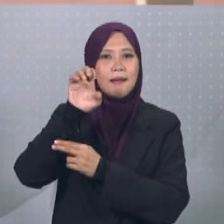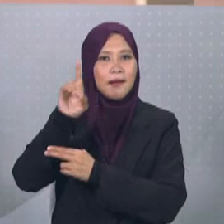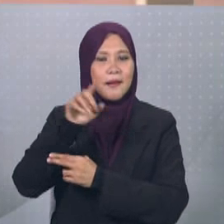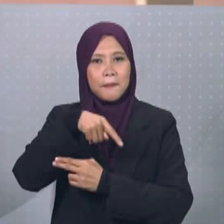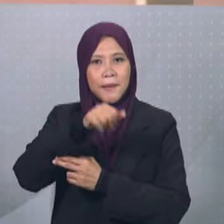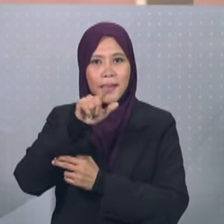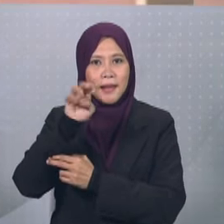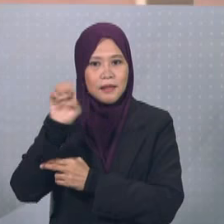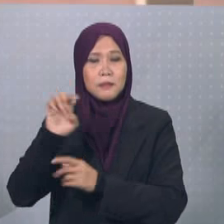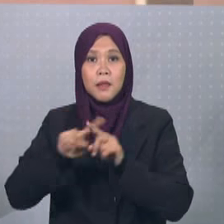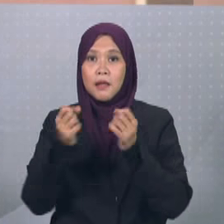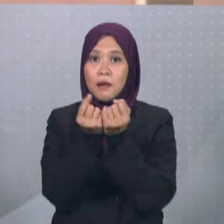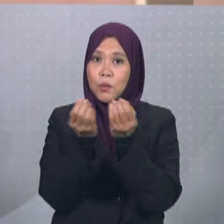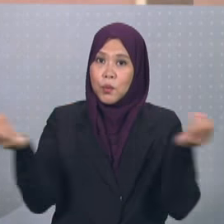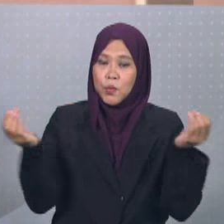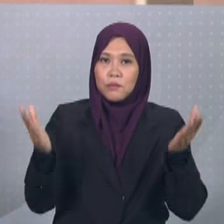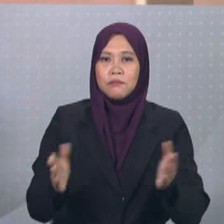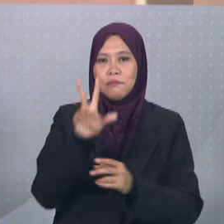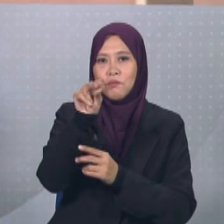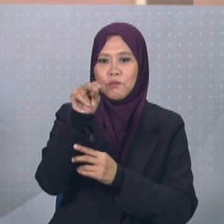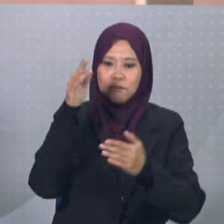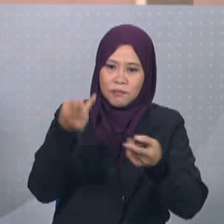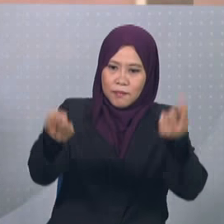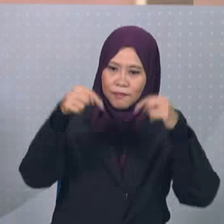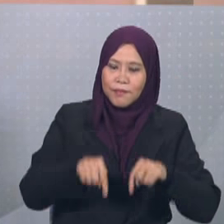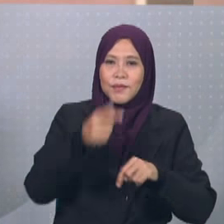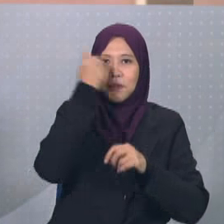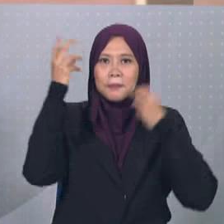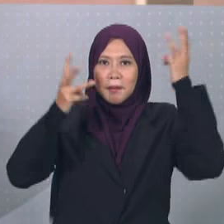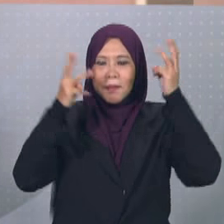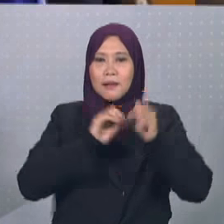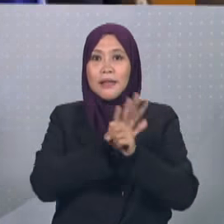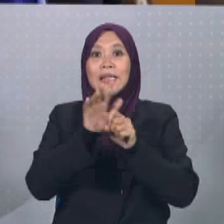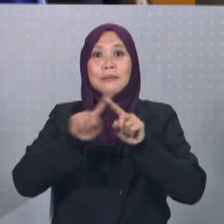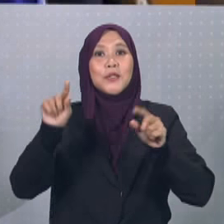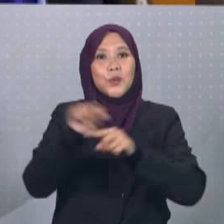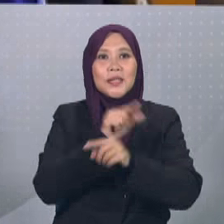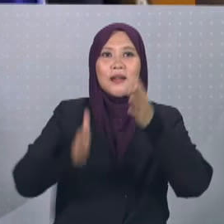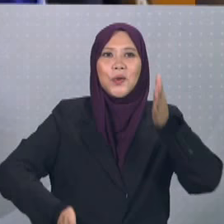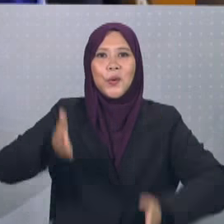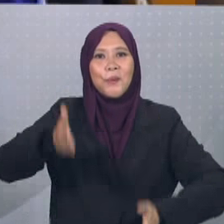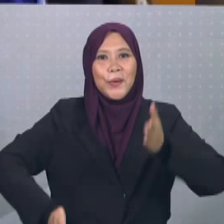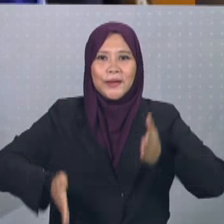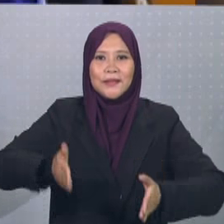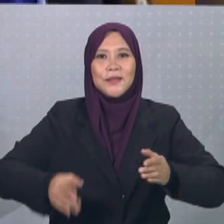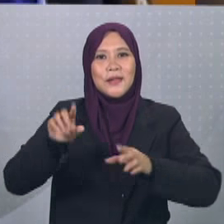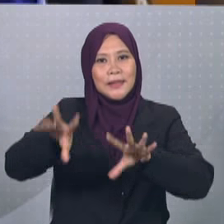Bagaimanapun, graduan tidak dibenarkan hadir kerana bimbang penularan COVID-19. Jadi robot digunakan untuk mengambil